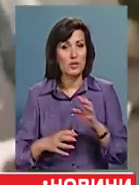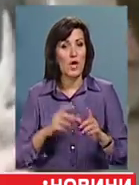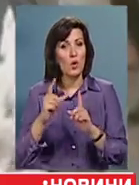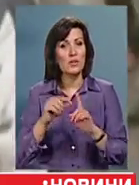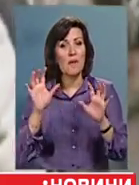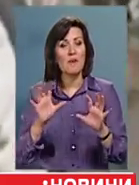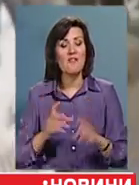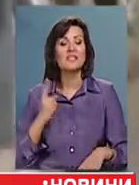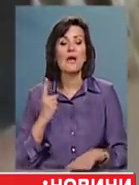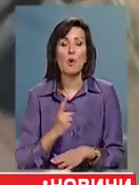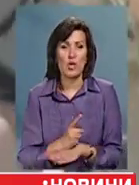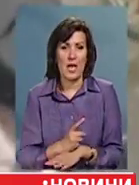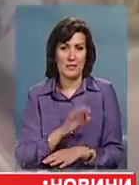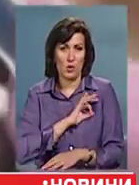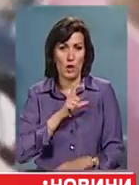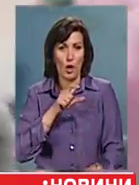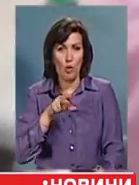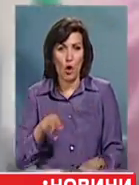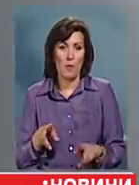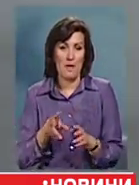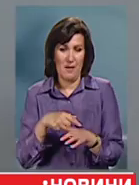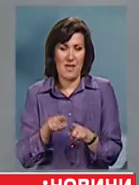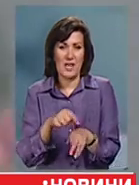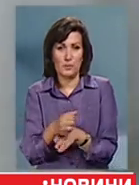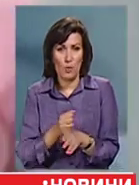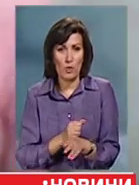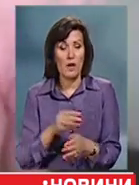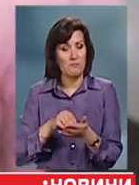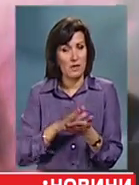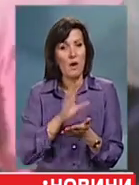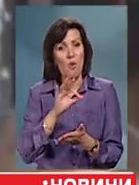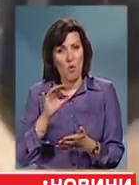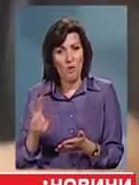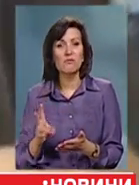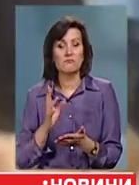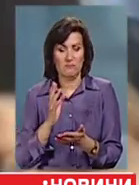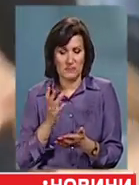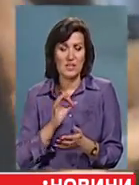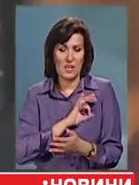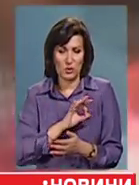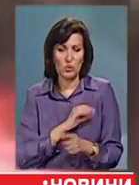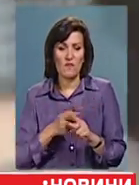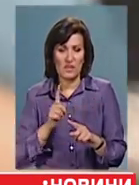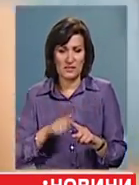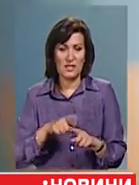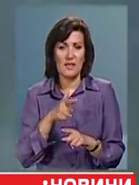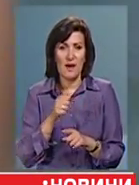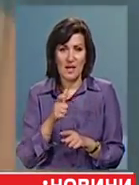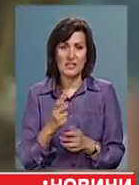забороняє користуватися хлором як зброєю. Попри це, за даними ООН, сирійські військові застосовували цей газ щонайменше двічі.